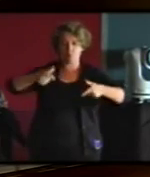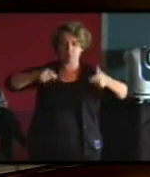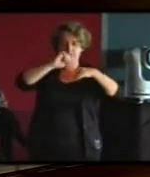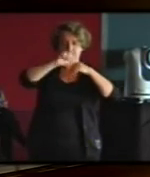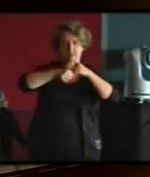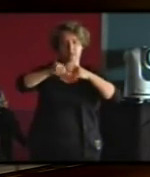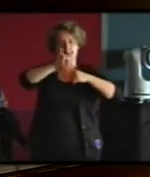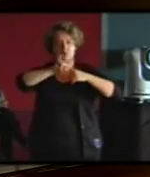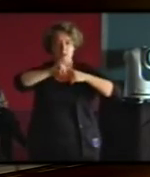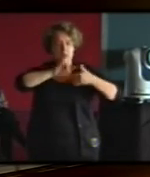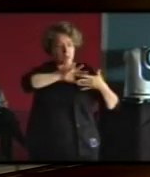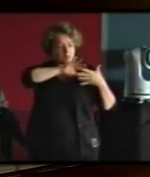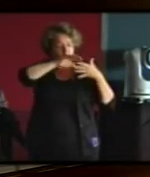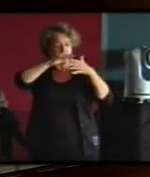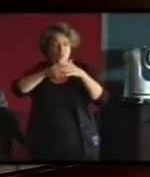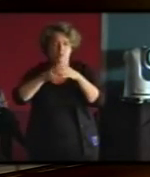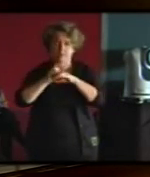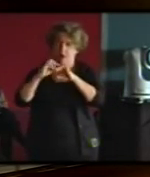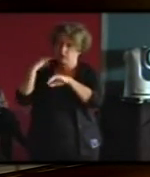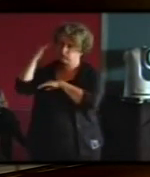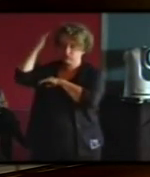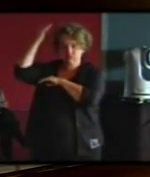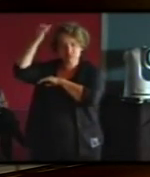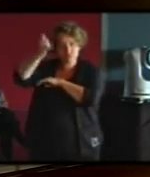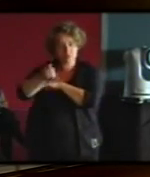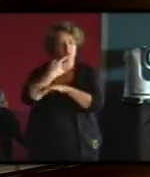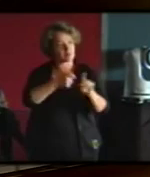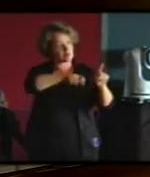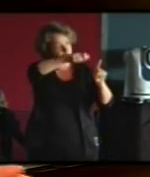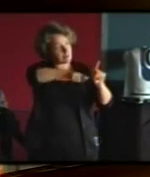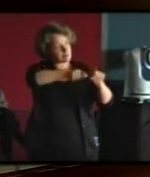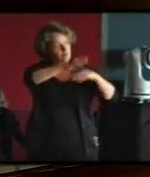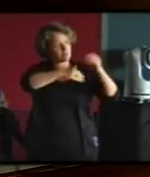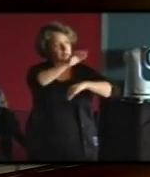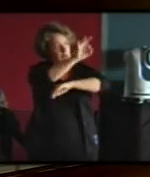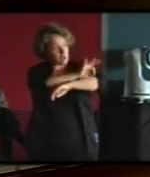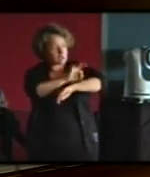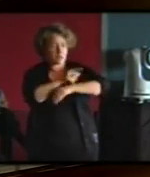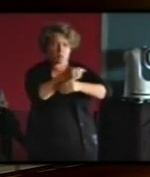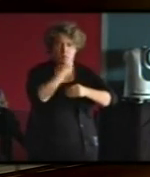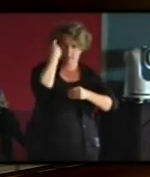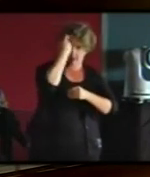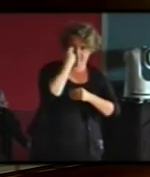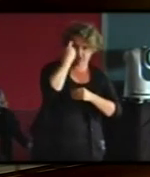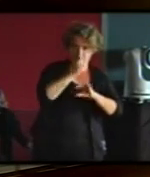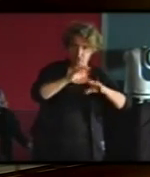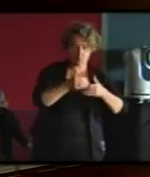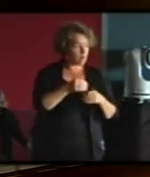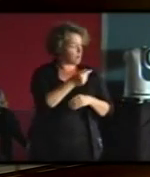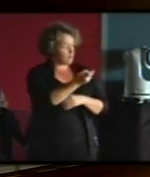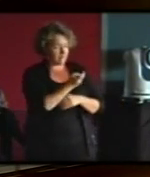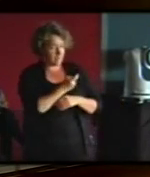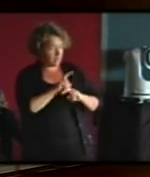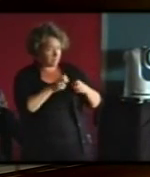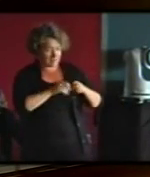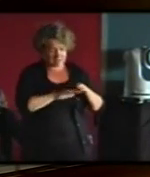etc. Ça interpelle les architectes sur la capacité. Mais vous allez. C'est lié au prix du terrain. Vous parliez